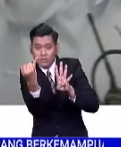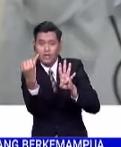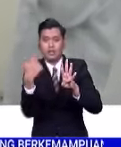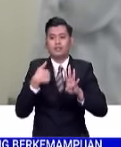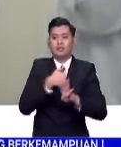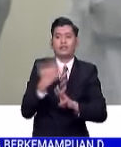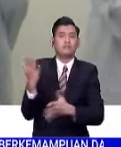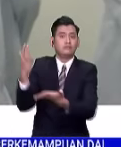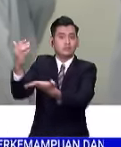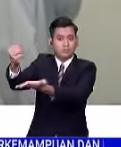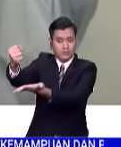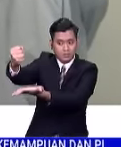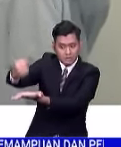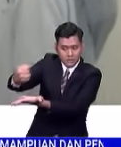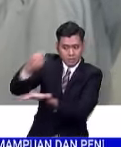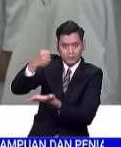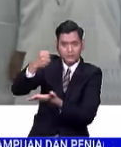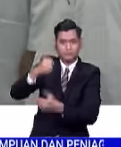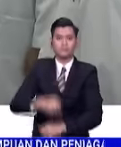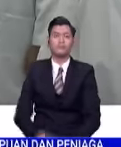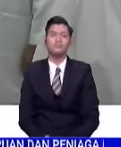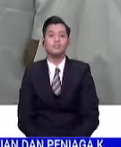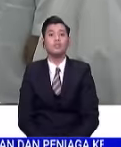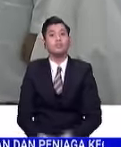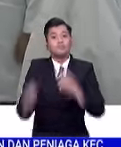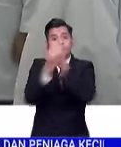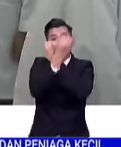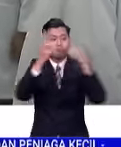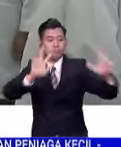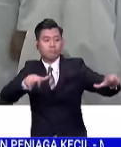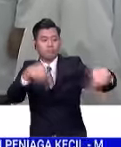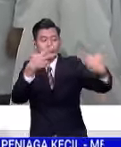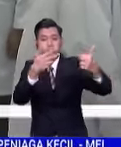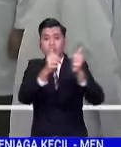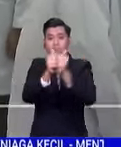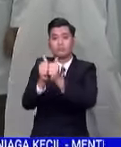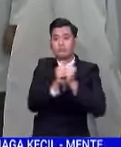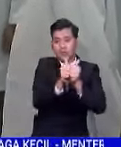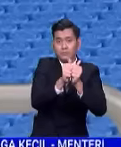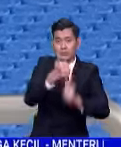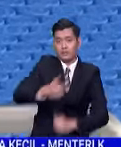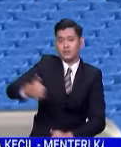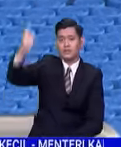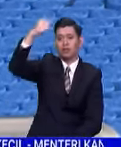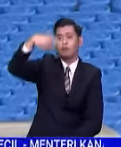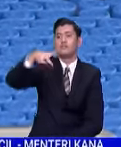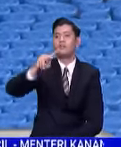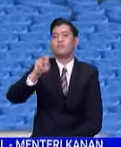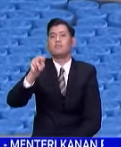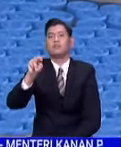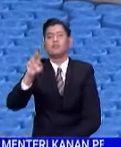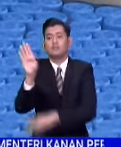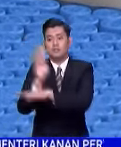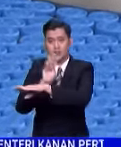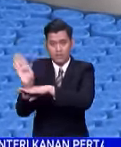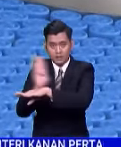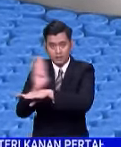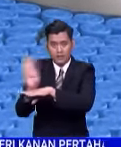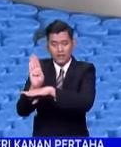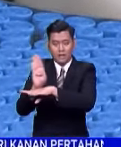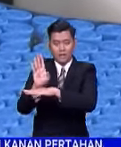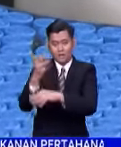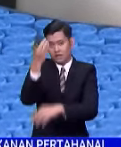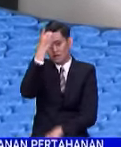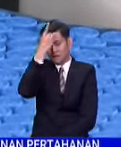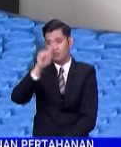Beliau memaklumkannya dalam sidang media secara maya bersama Pengarah Urusan Farmaniaga Datuk Zulkarnain Mat Yusof di Ibu